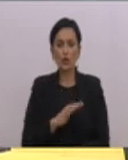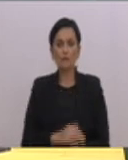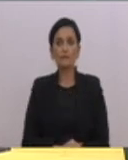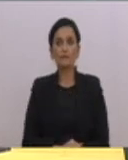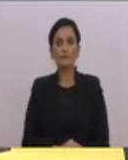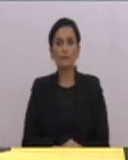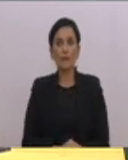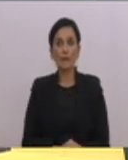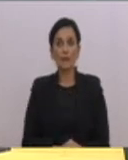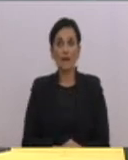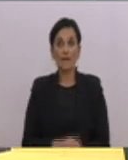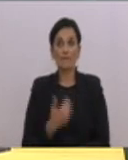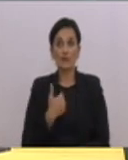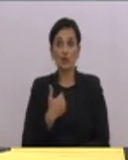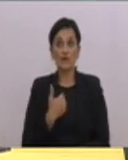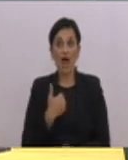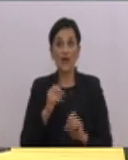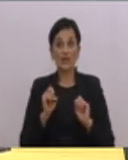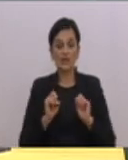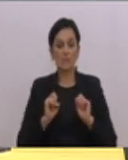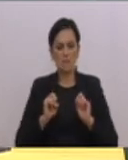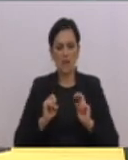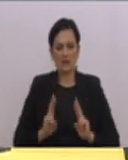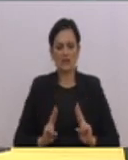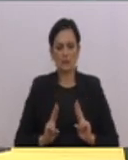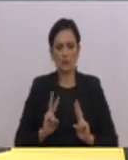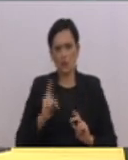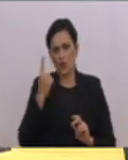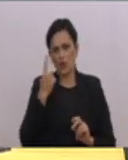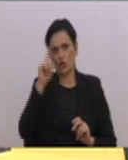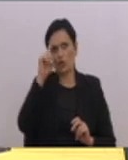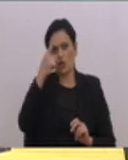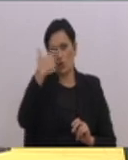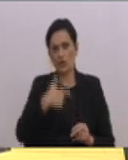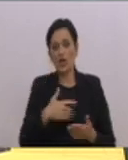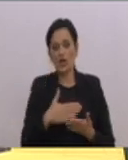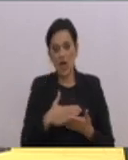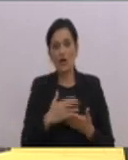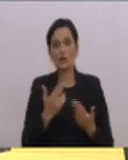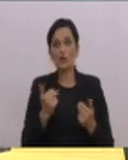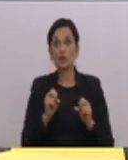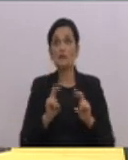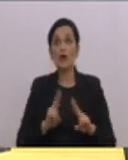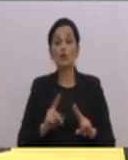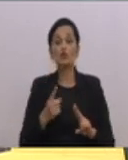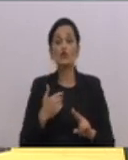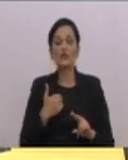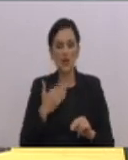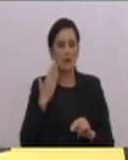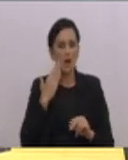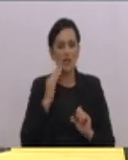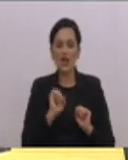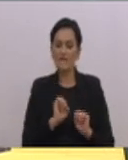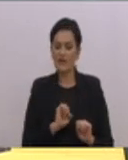ეს ჩვენ ვიცა, ჩვენ სპეციფიკური იდეოლოგიის ხალხი ვართ. კი ბატონო, ჩვენ სპეციფიკური იდეოლოგიის ხალხი ვართ, იმიტომ რომ ჩვენ მართლა ვიცავთ